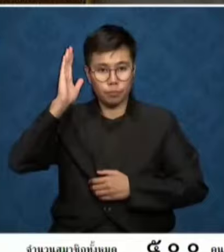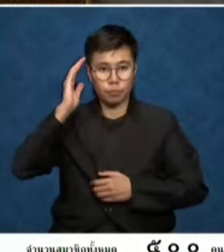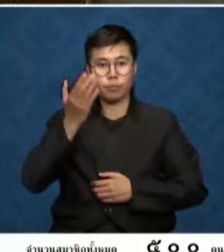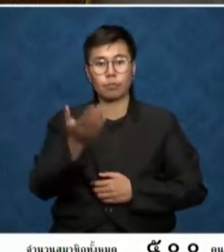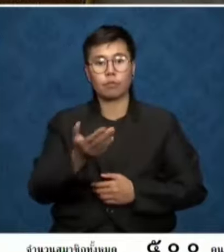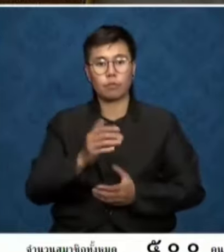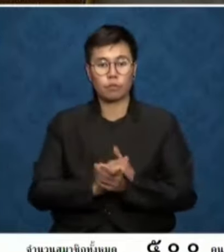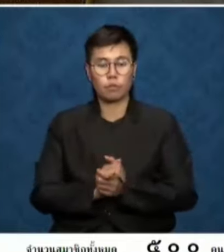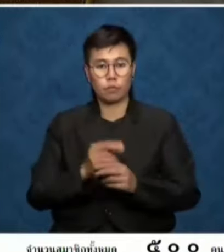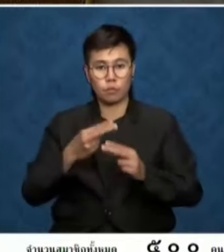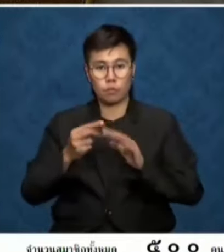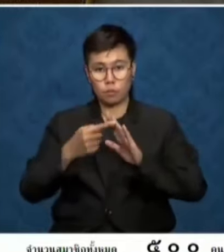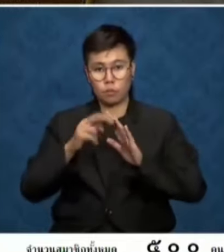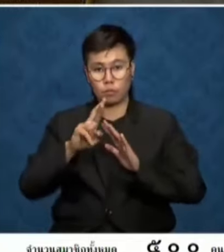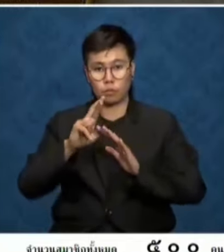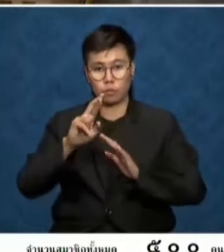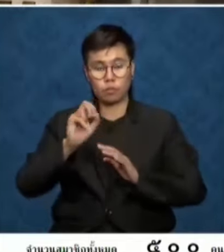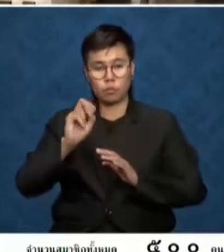านเรืองไกรครับ